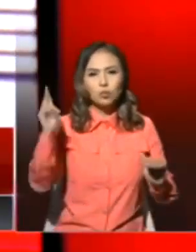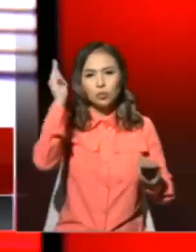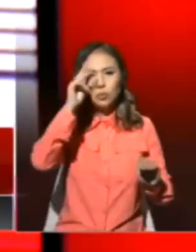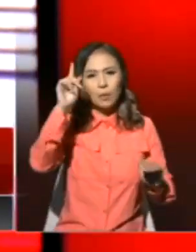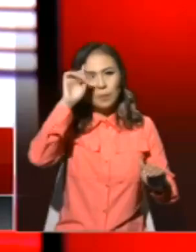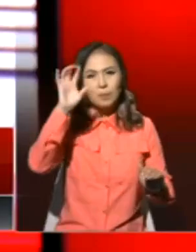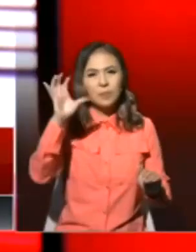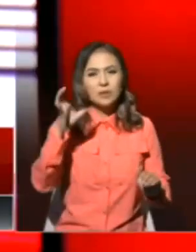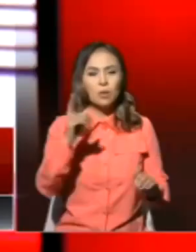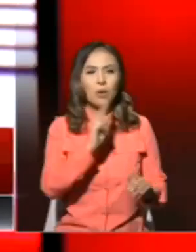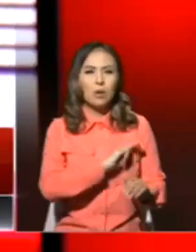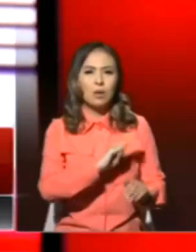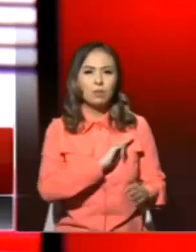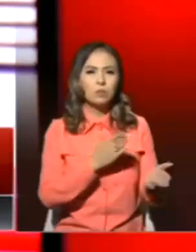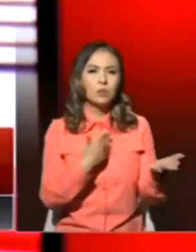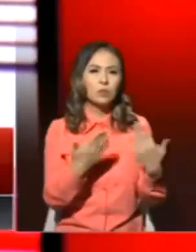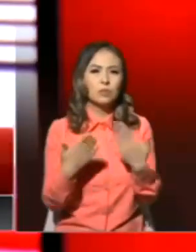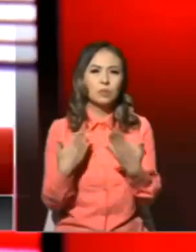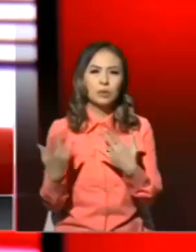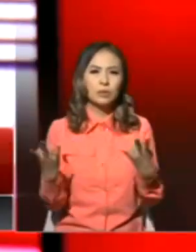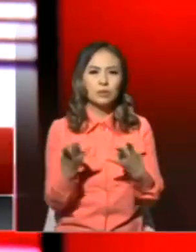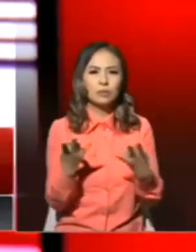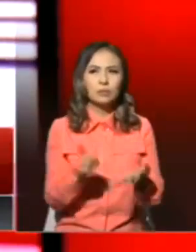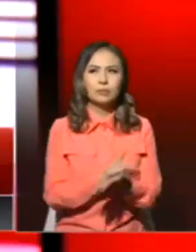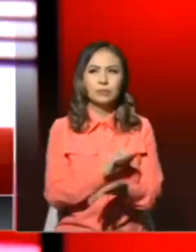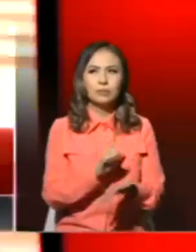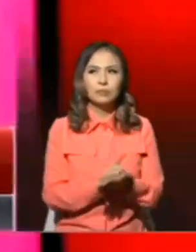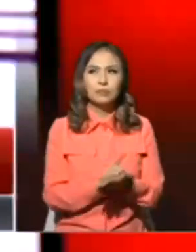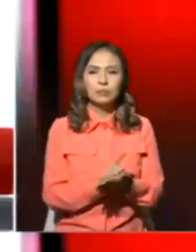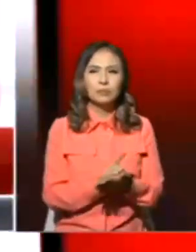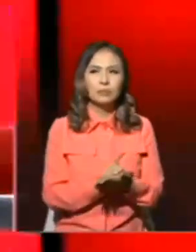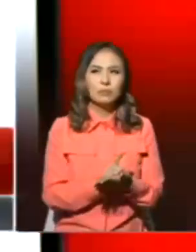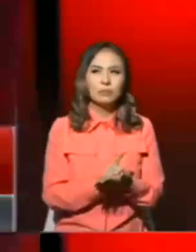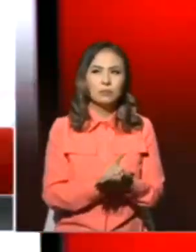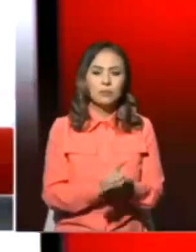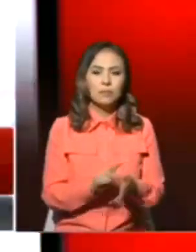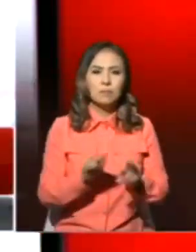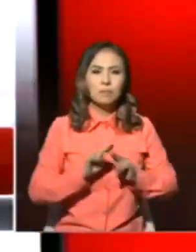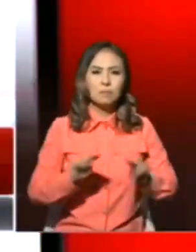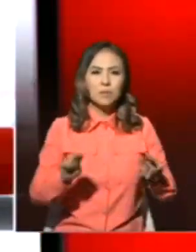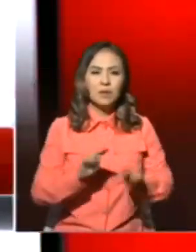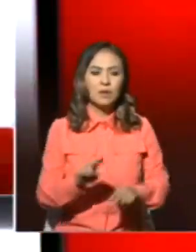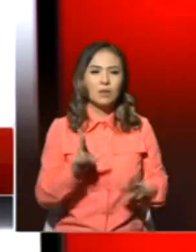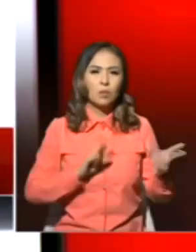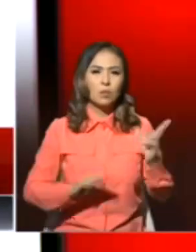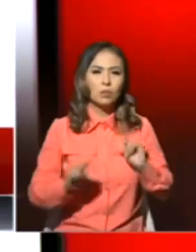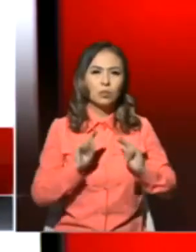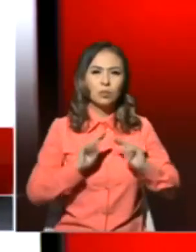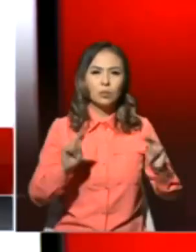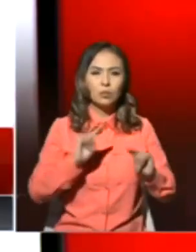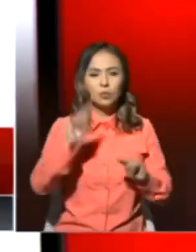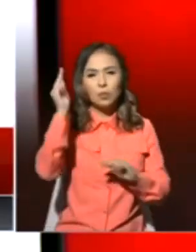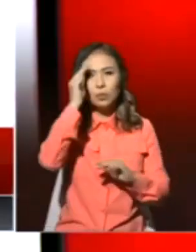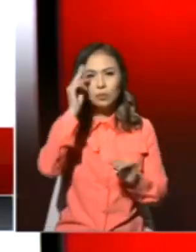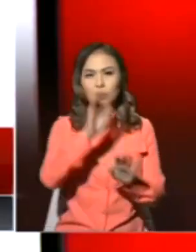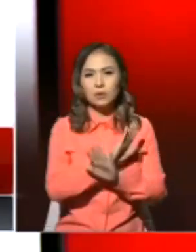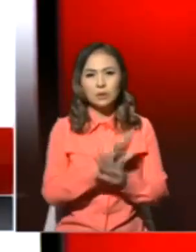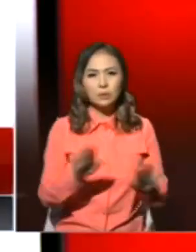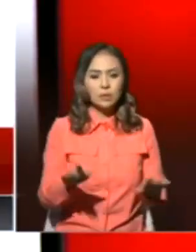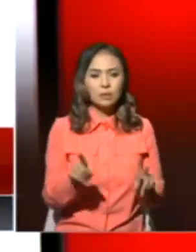психологтар жұмыс істеу керек. Жаңағы тек қана мына педагогтар оларға білім берумен ғана шектелмеу